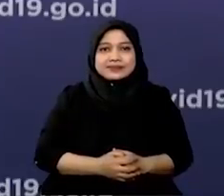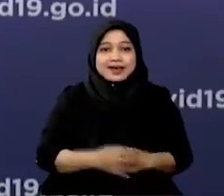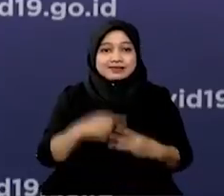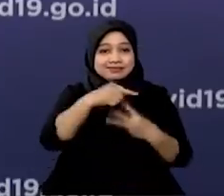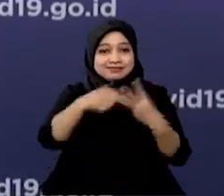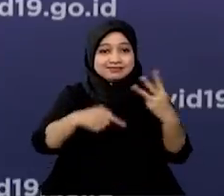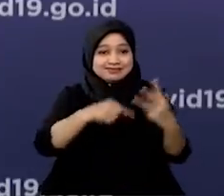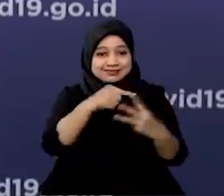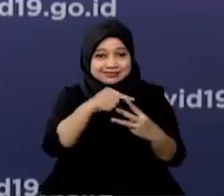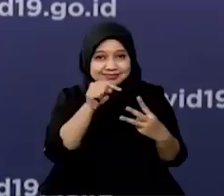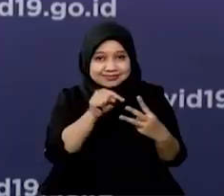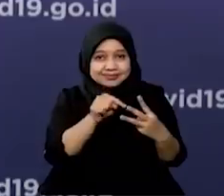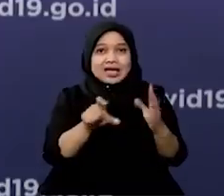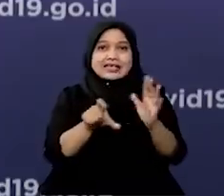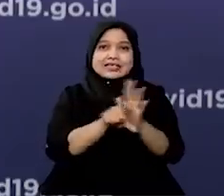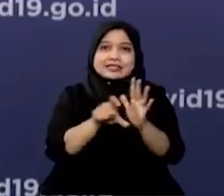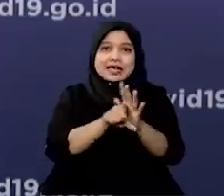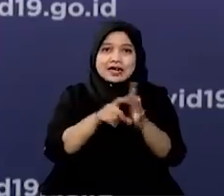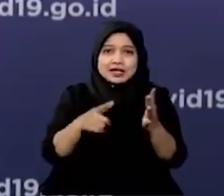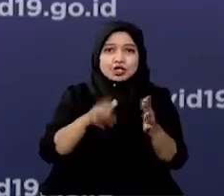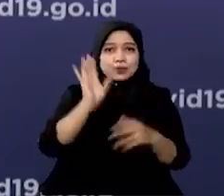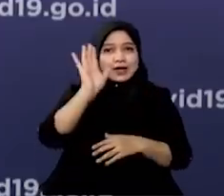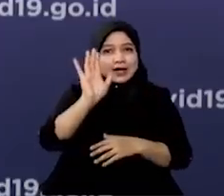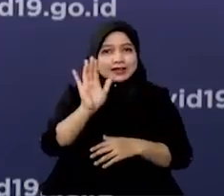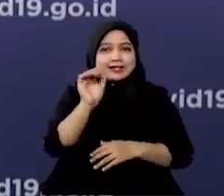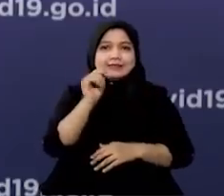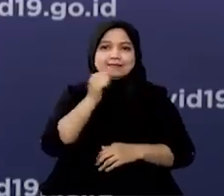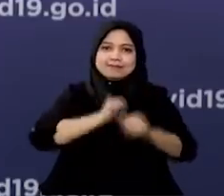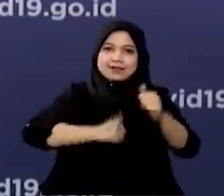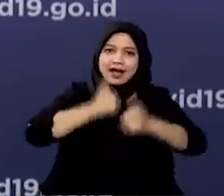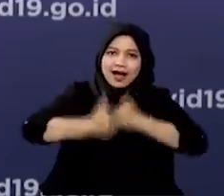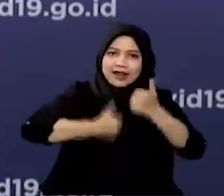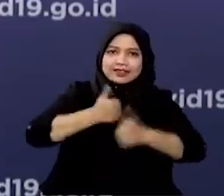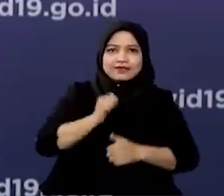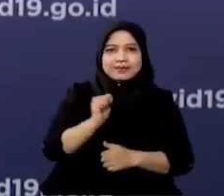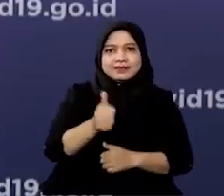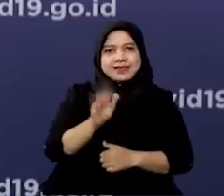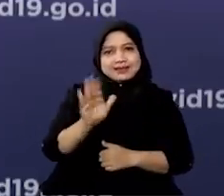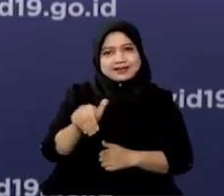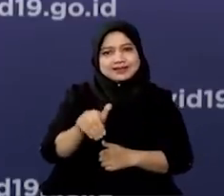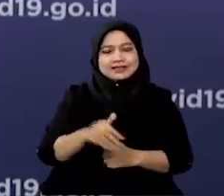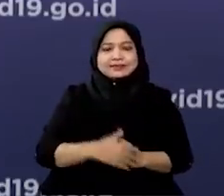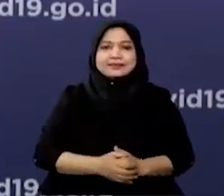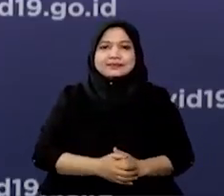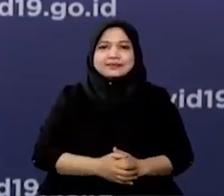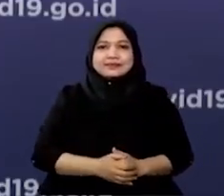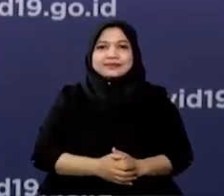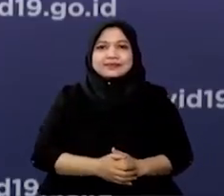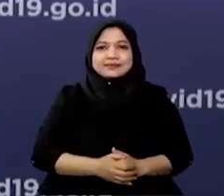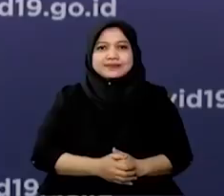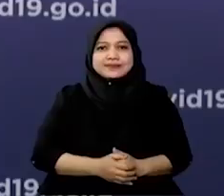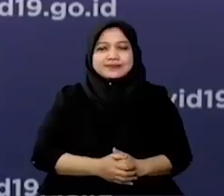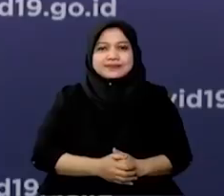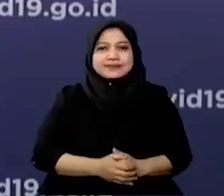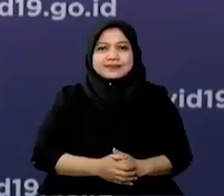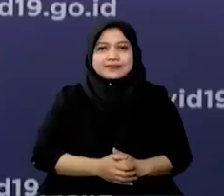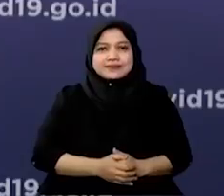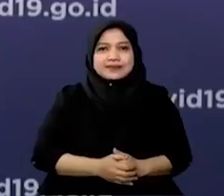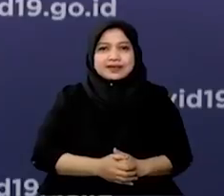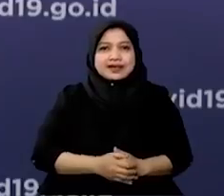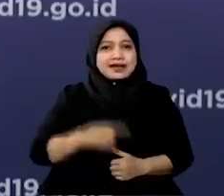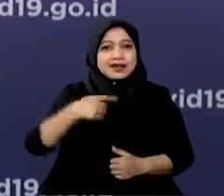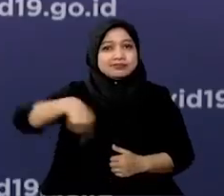ini kita akan masih bisa menjaga produktivitas kita Oleh karena itu yang harus ada di dalam